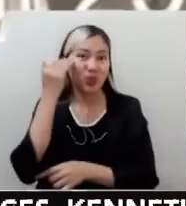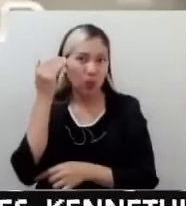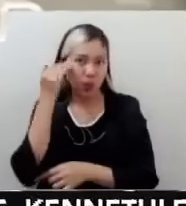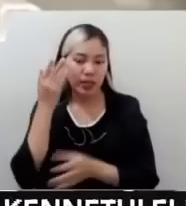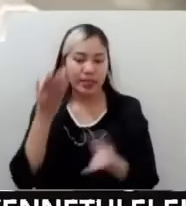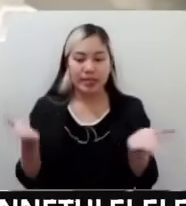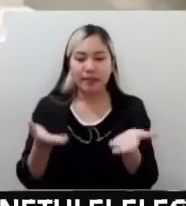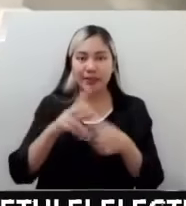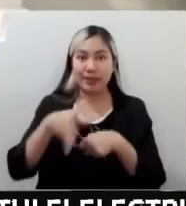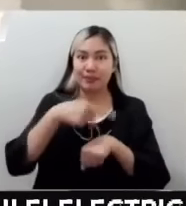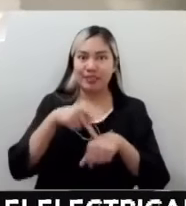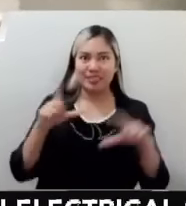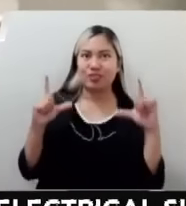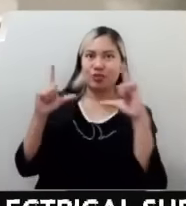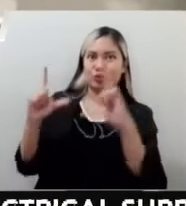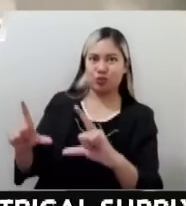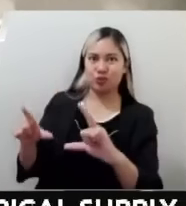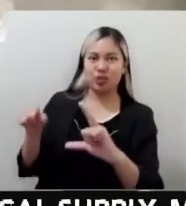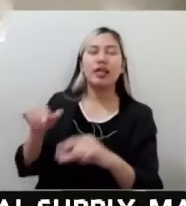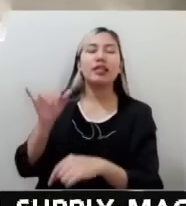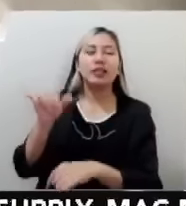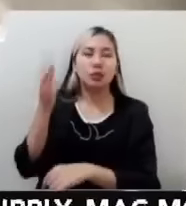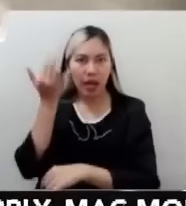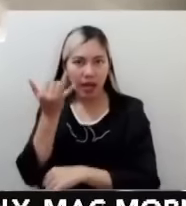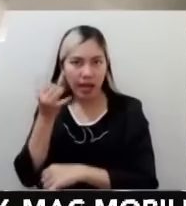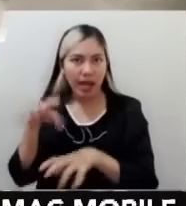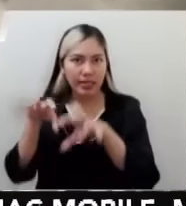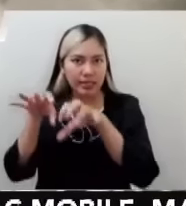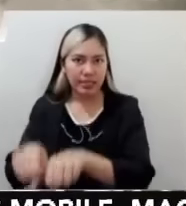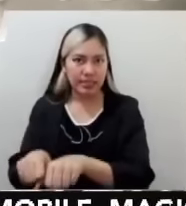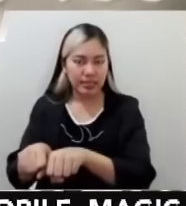she was arrested by authorities. But once she gets